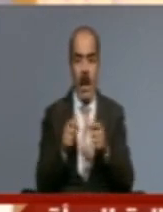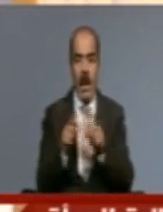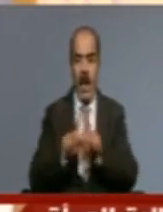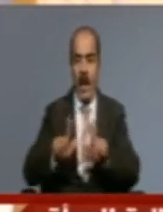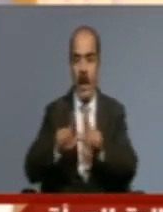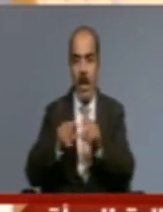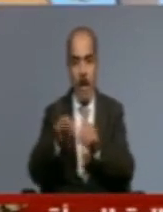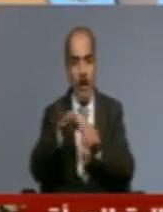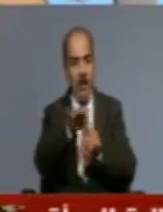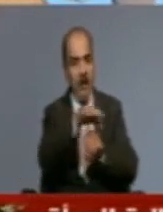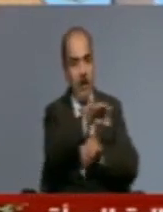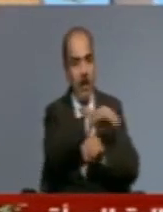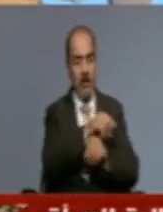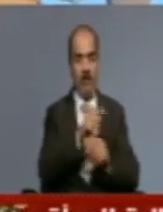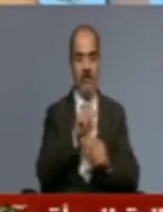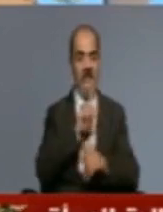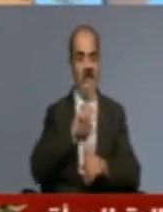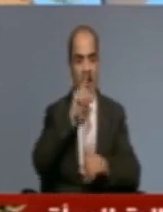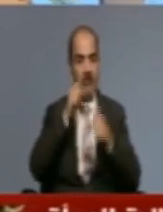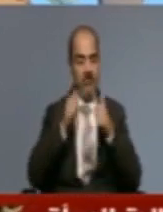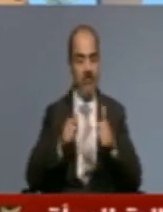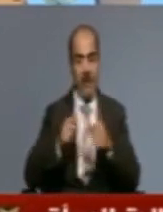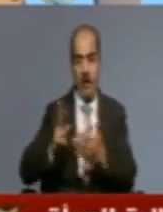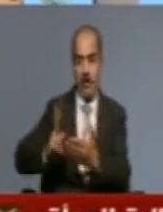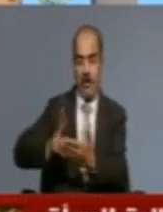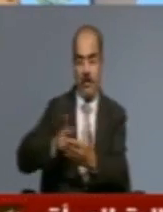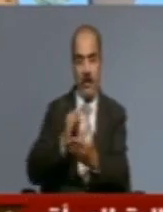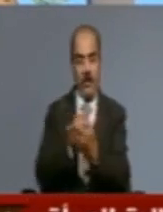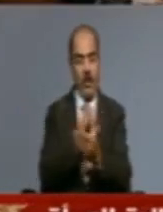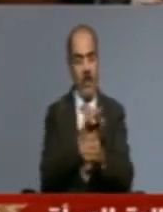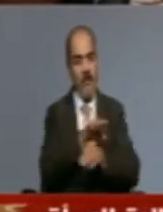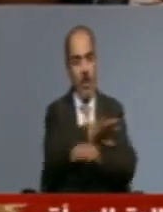والأمانة العامة ومقررات وعضوات الفروع.